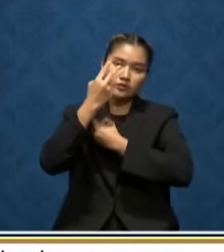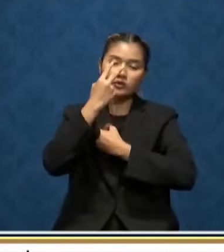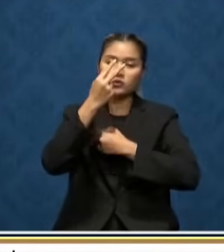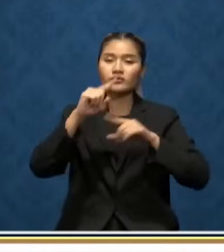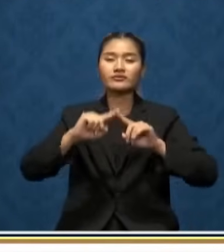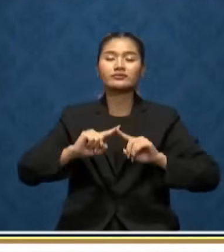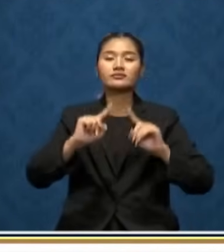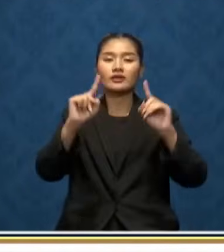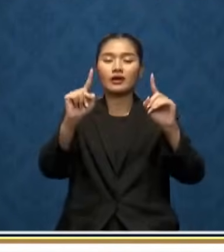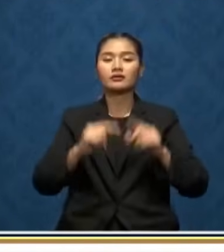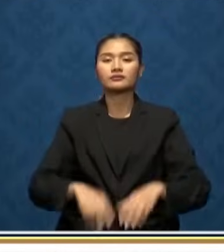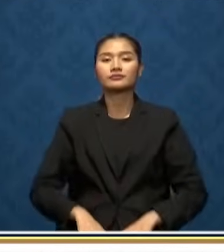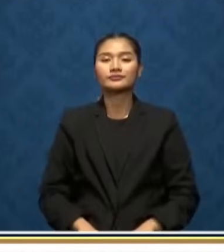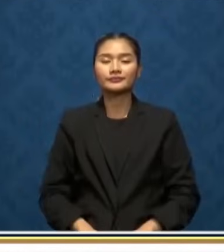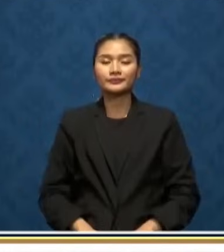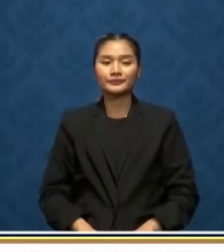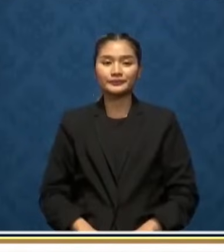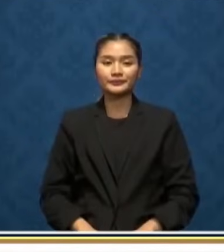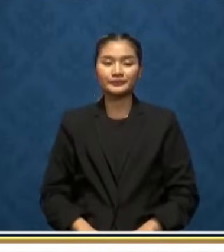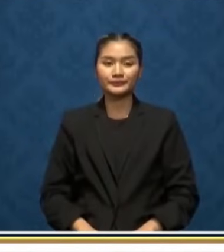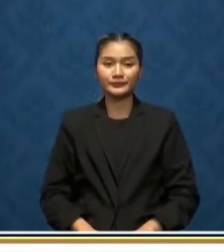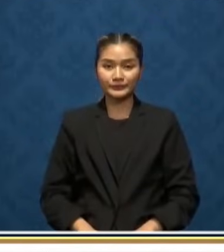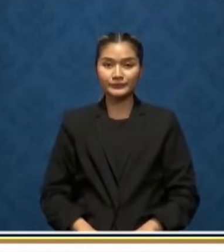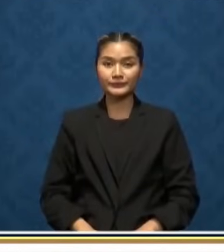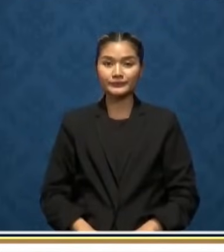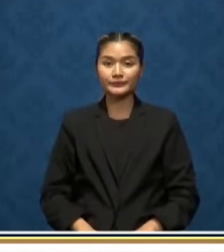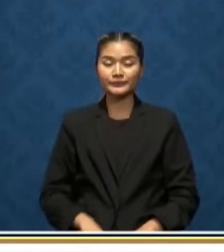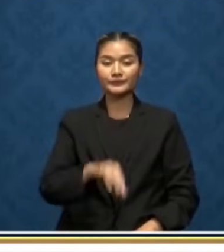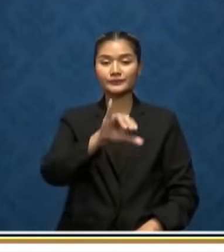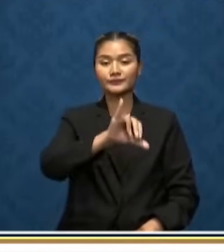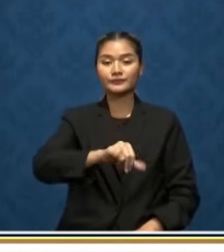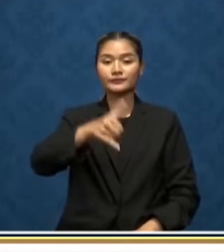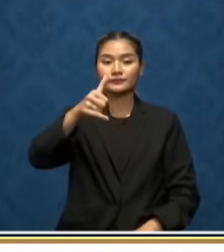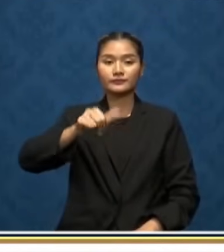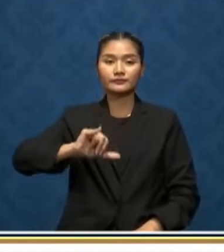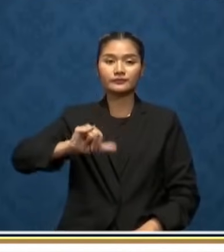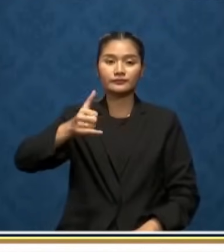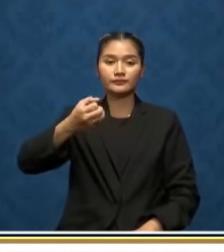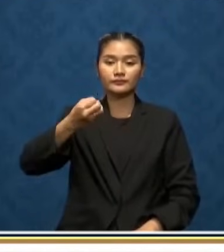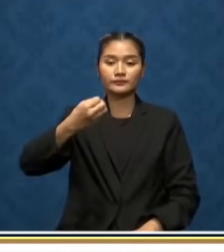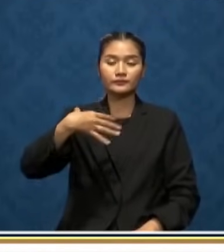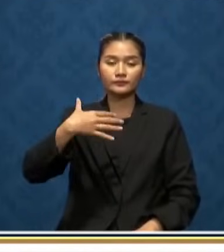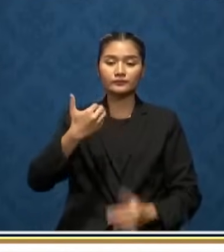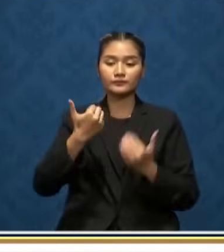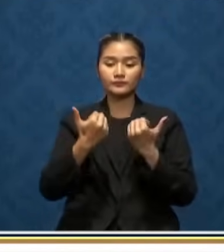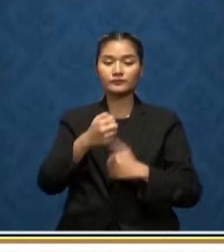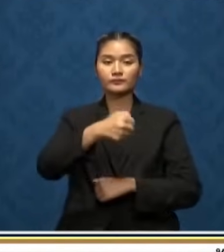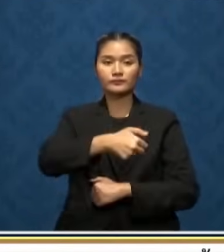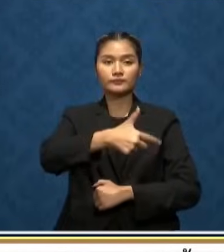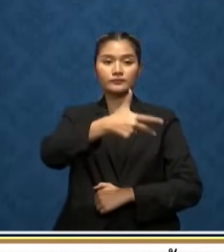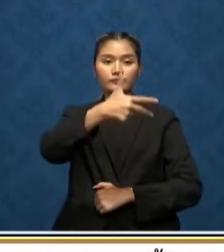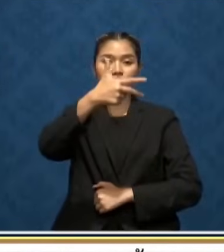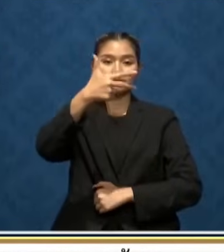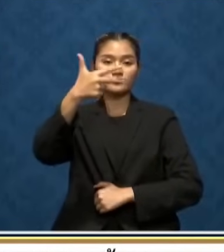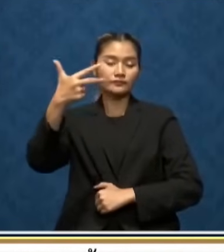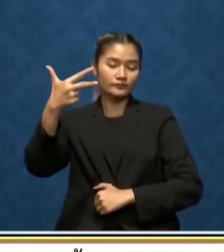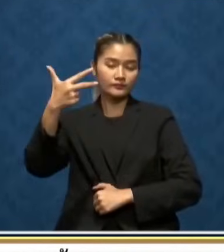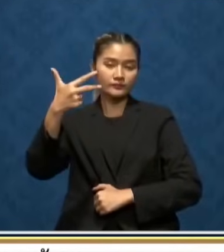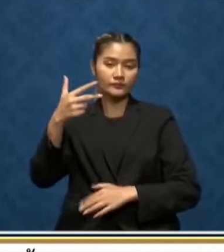เลยแล้วส.ส.บางท่านก็บอกเองว่าไทย PBS ไม่ค่อยมีดรา